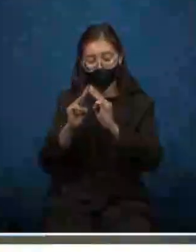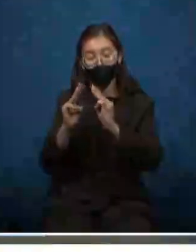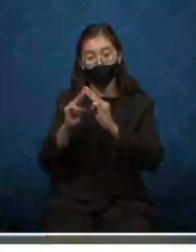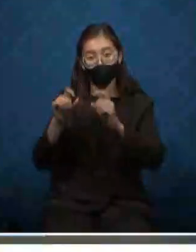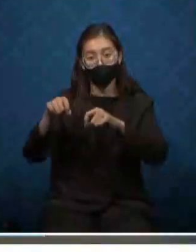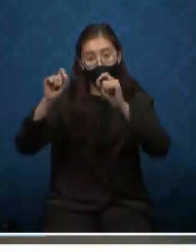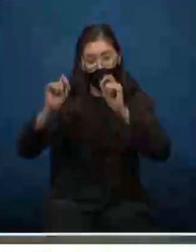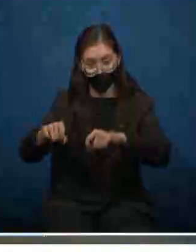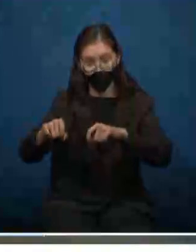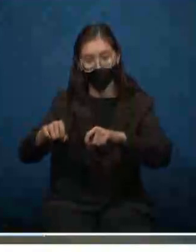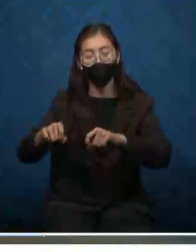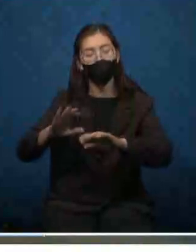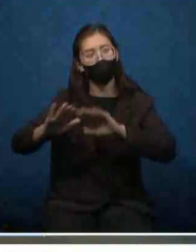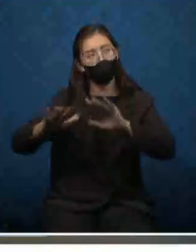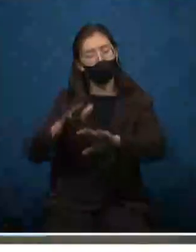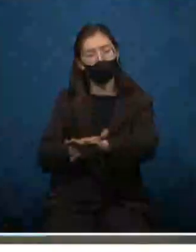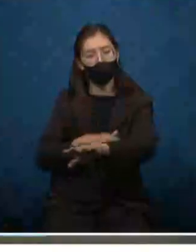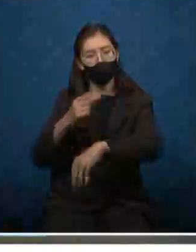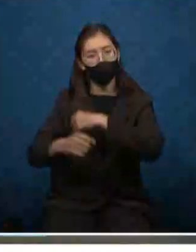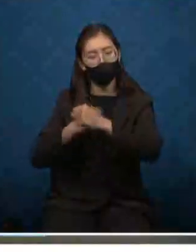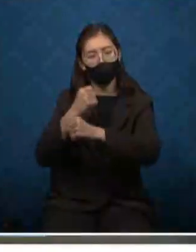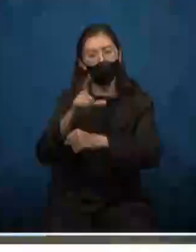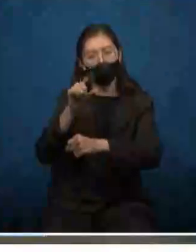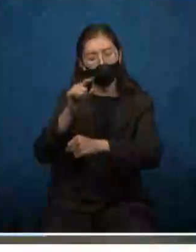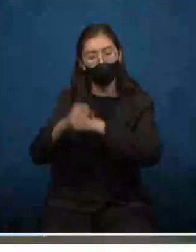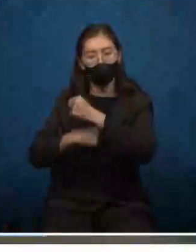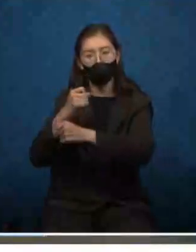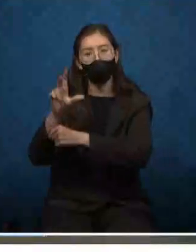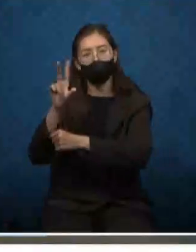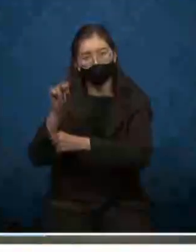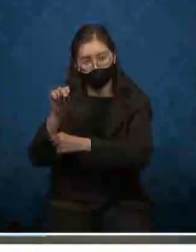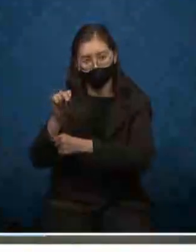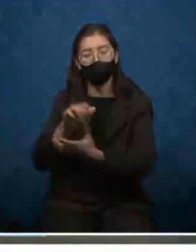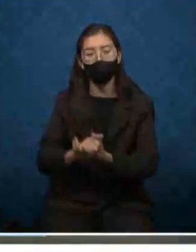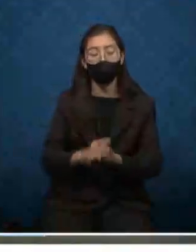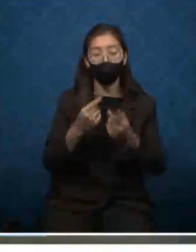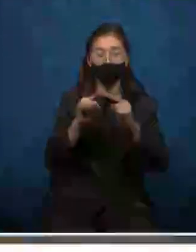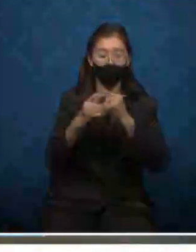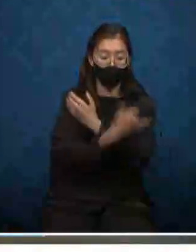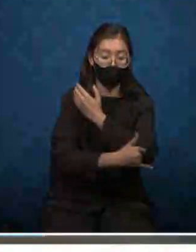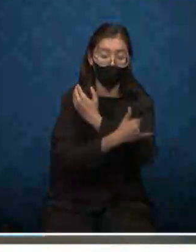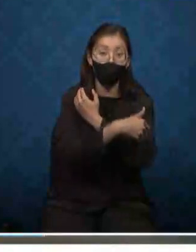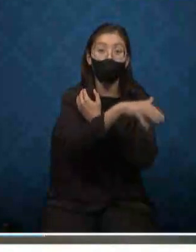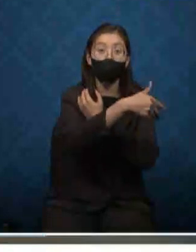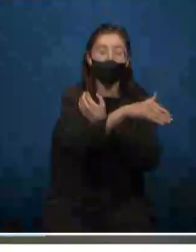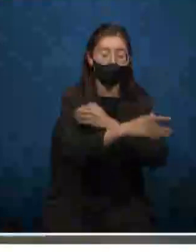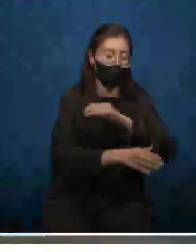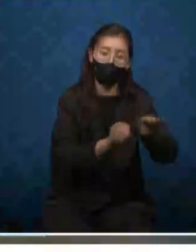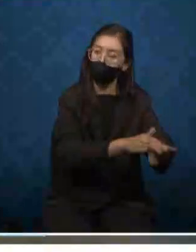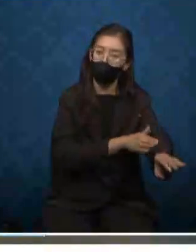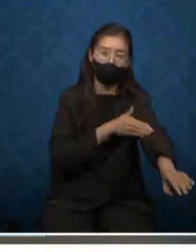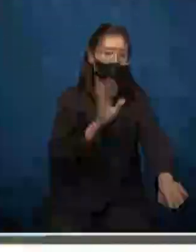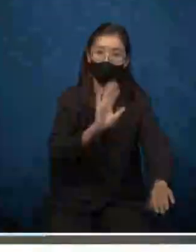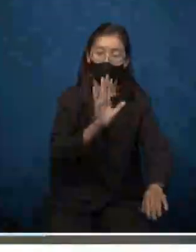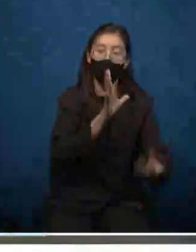2030 ปีแต่ต่ประเทศเขาบดราคากันก็มสมารกิว่าวันนี้ สัดา์นี้เดือนนี้ต้องการพลังาน